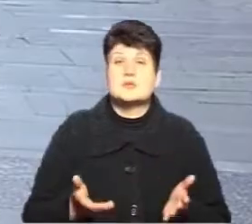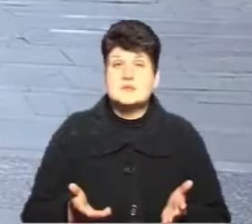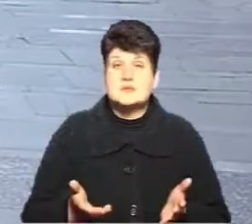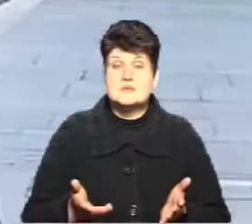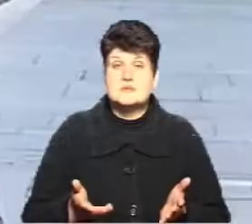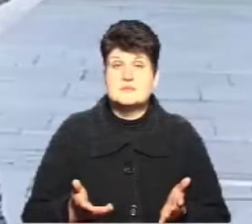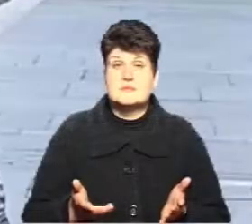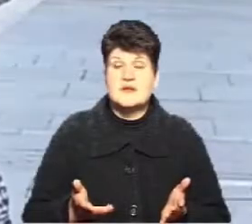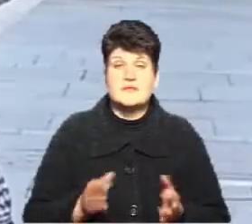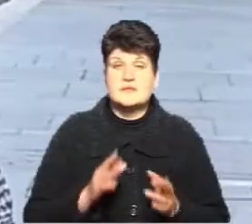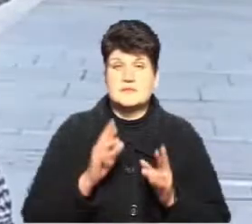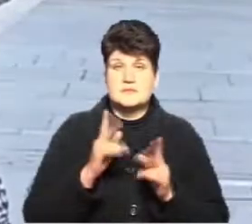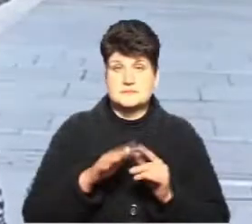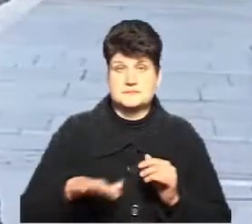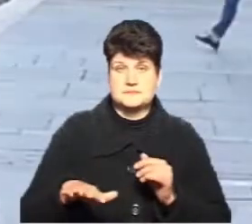неналежних територіях. Такими